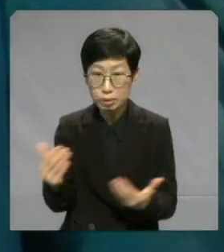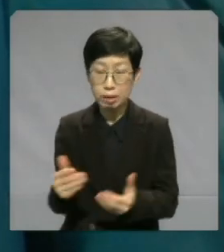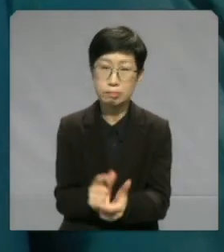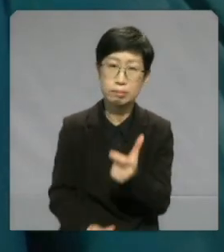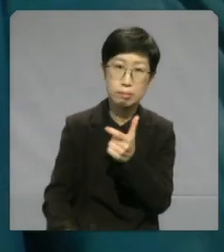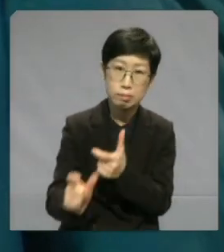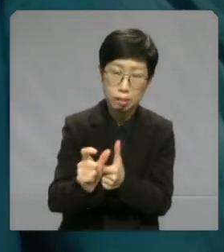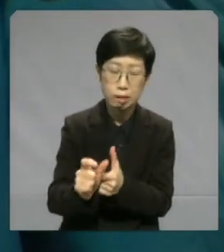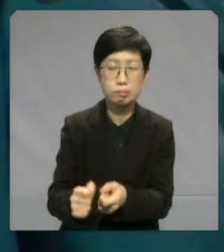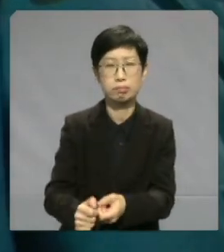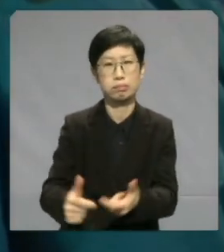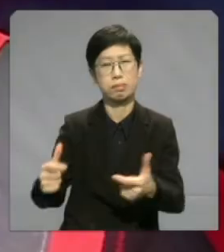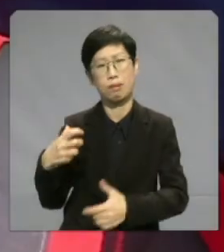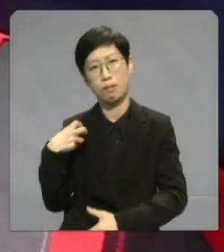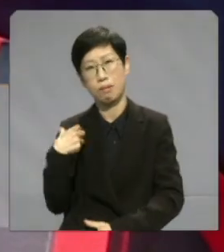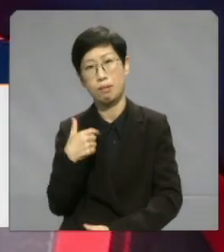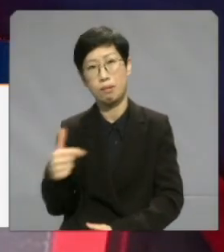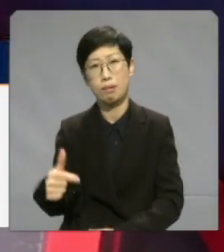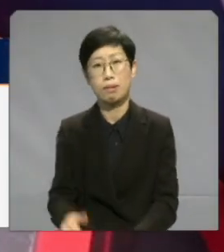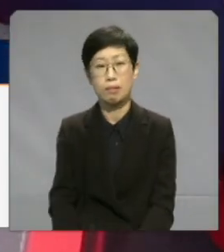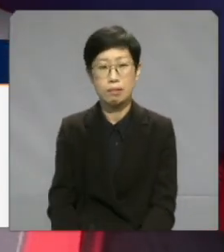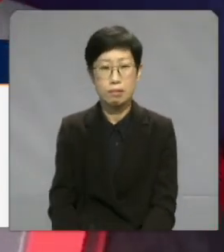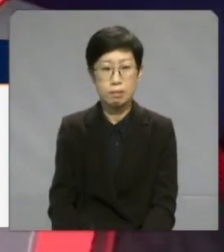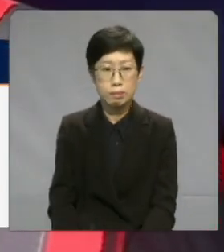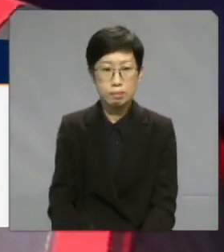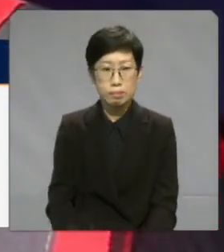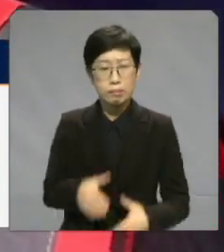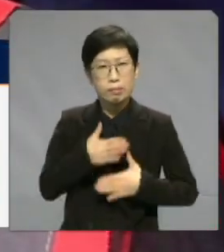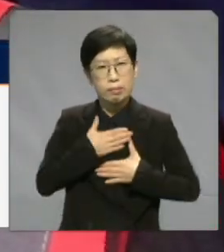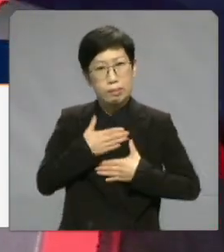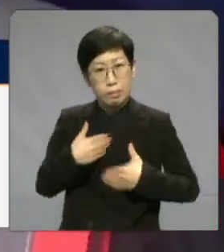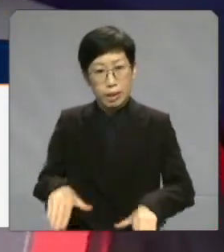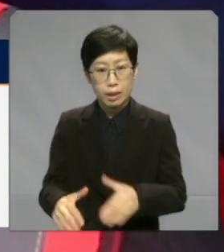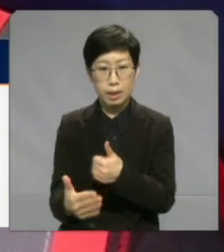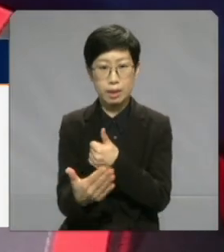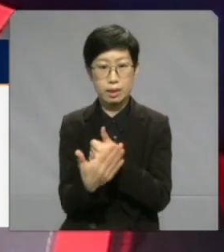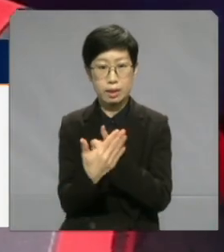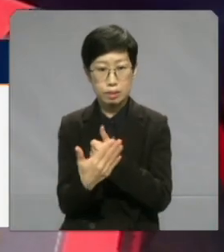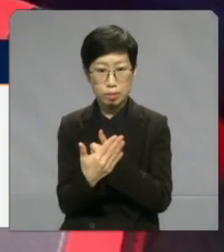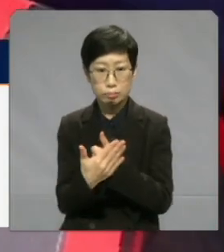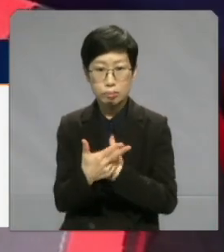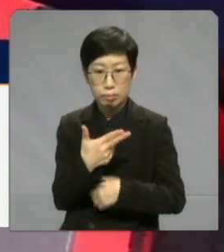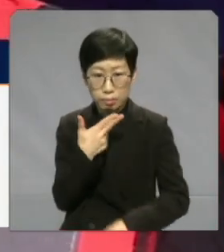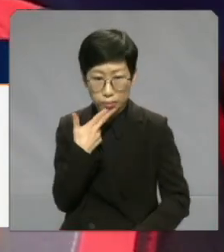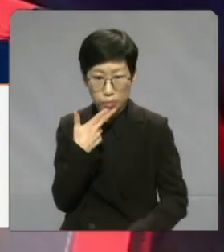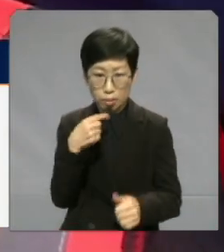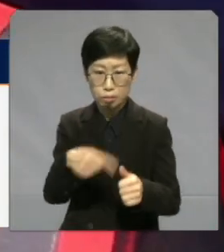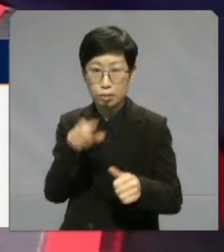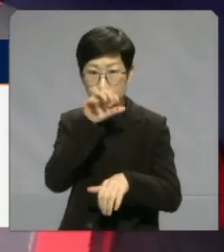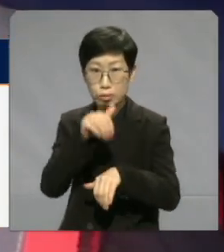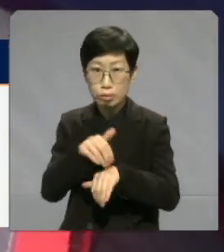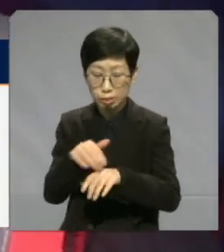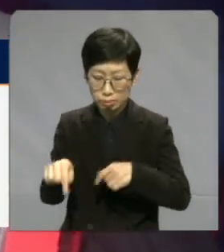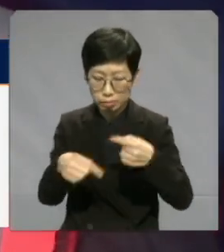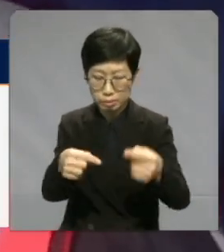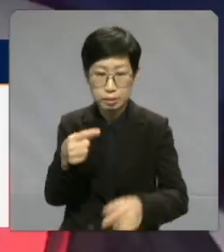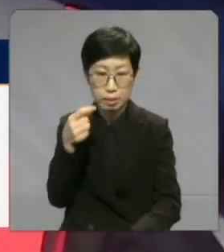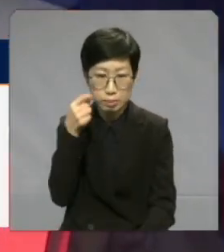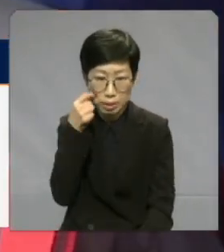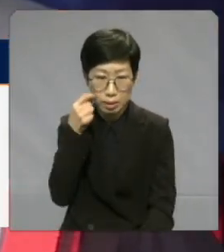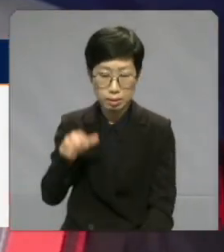크게 늘었습니다. We're tired. We don't feel supported. We're missing out on teaching and training.